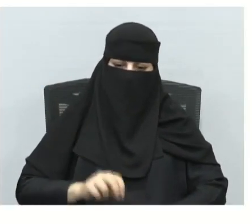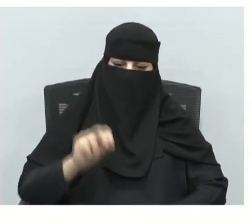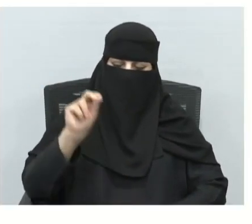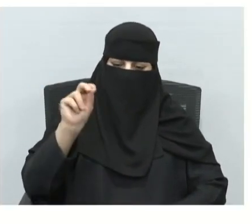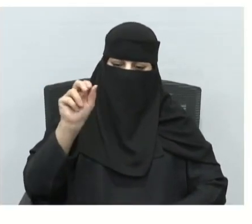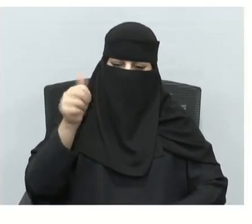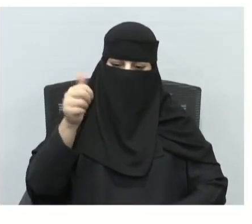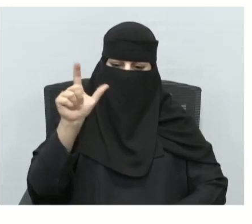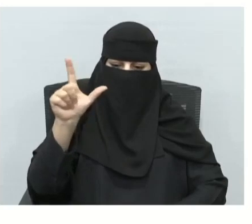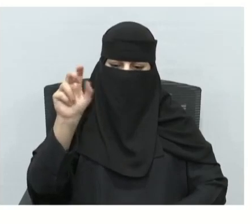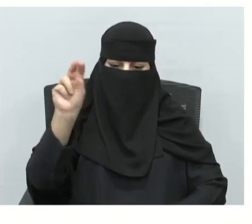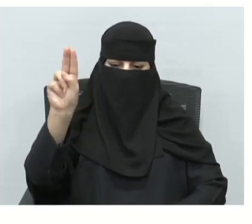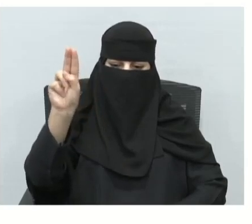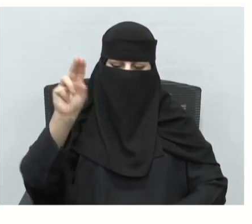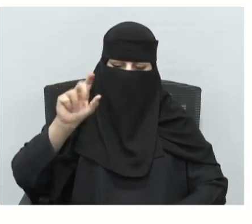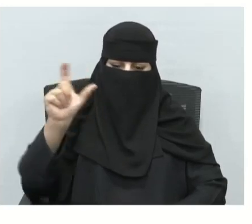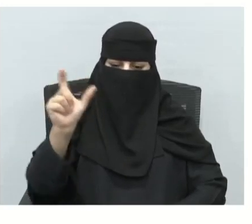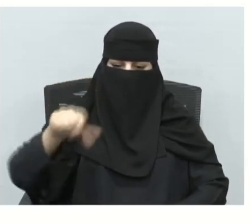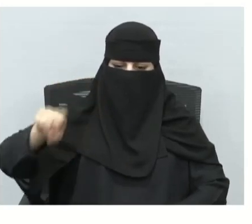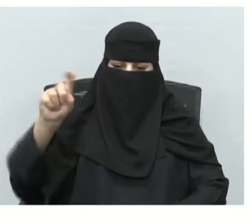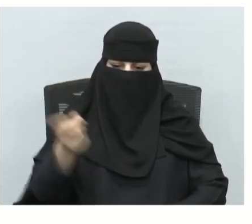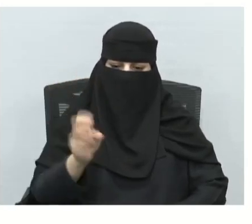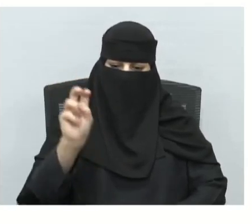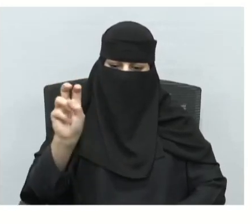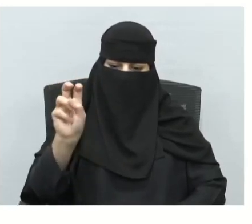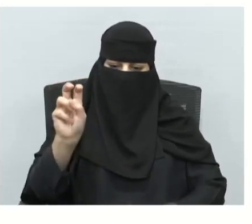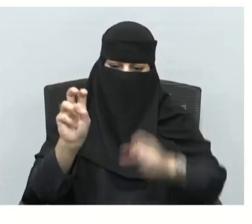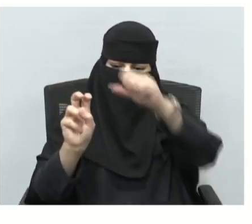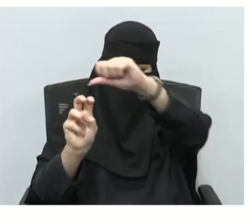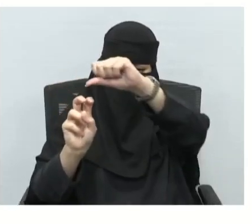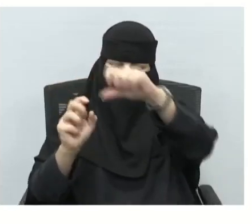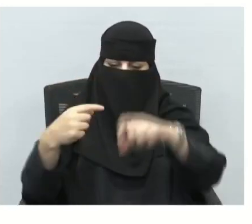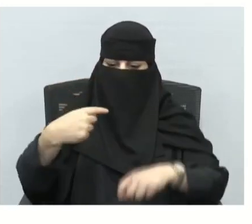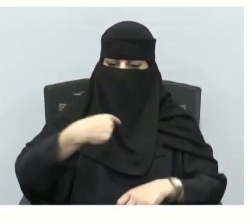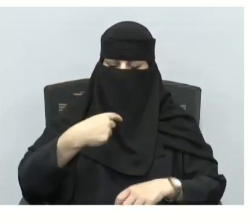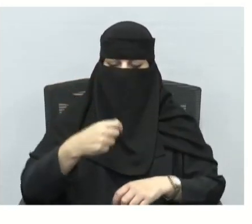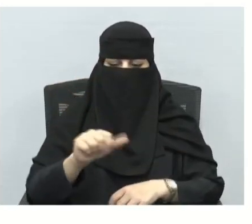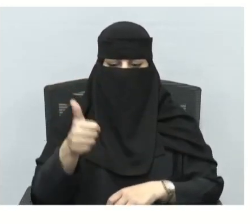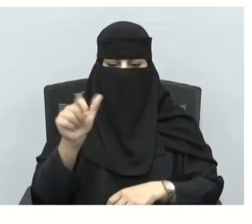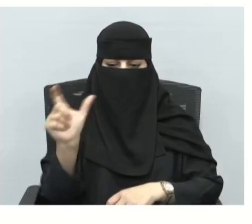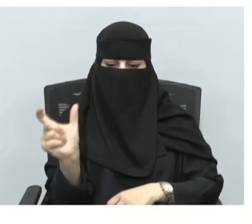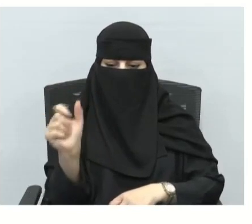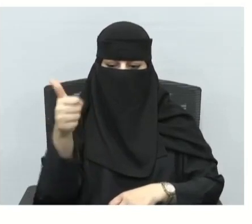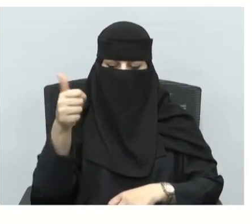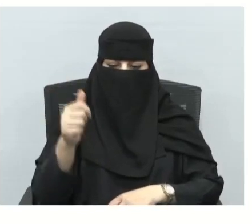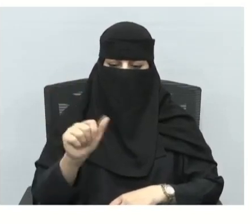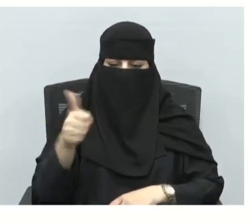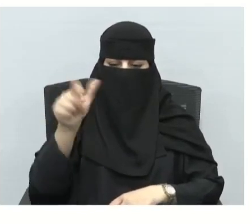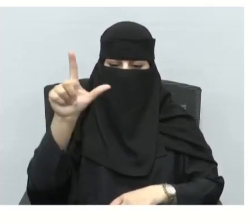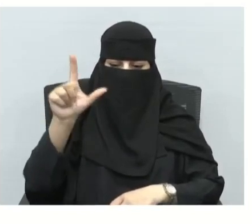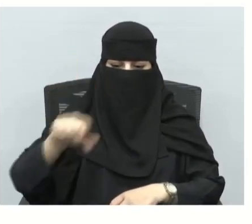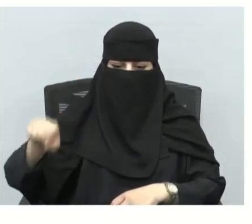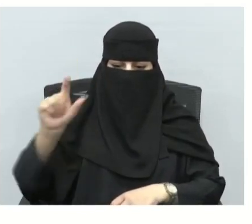الي قالت نوره انا الون سله